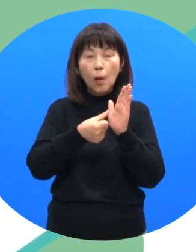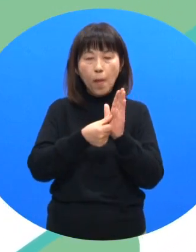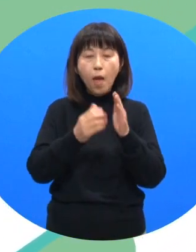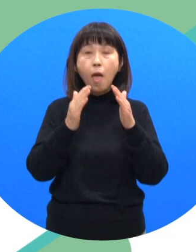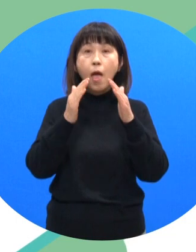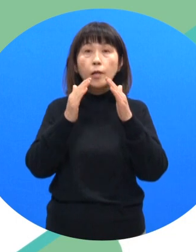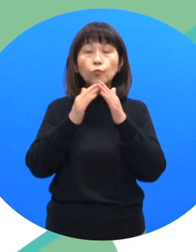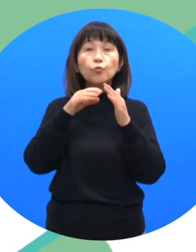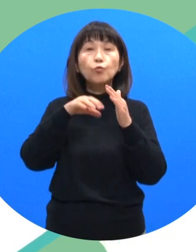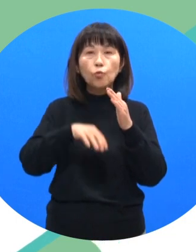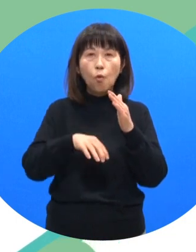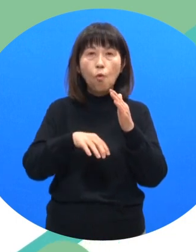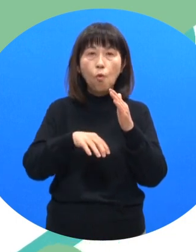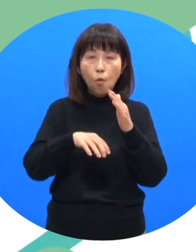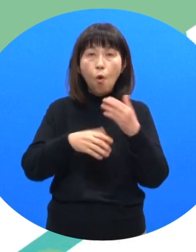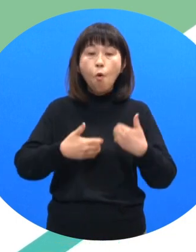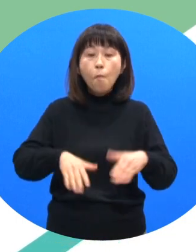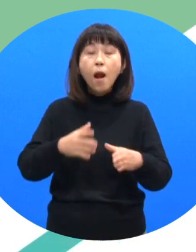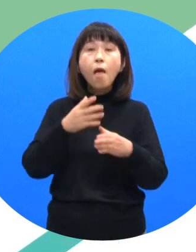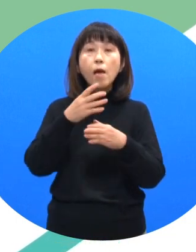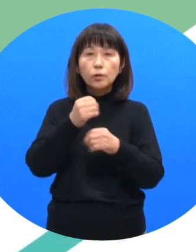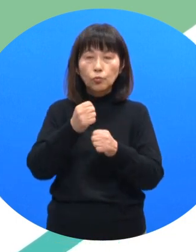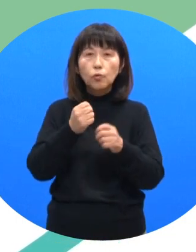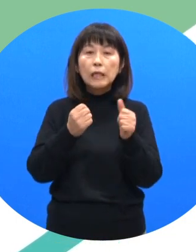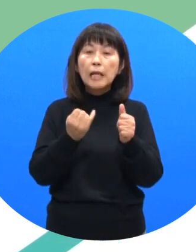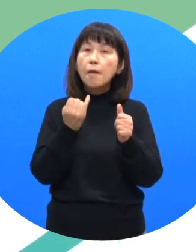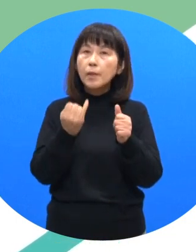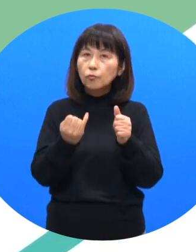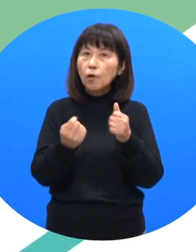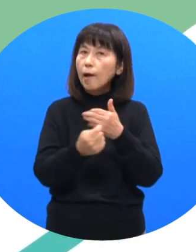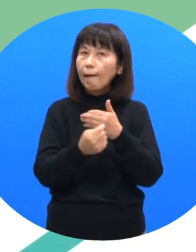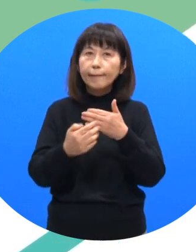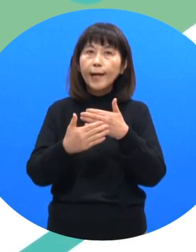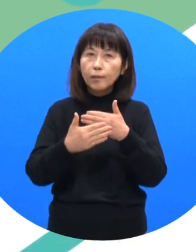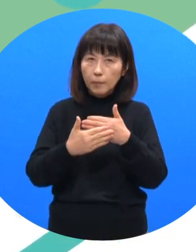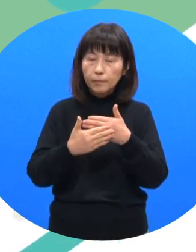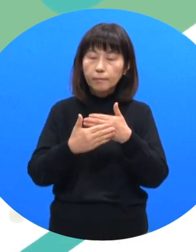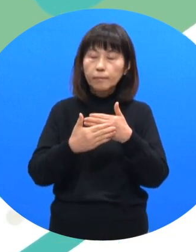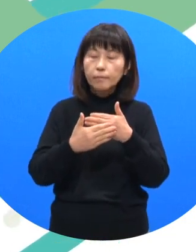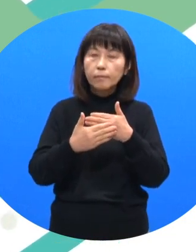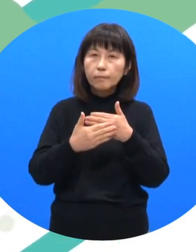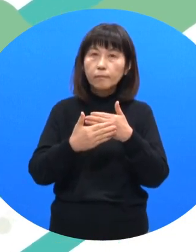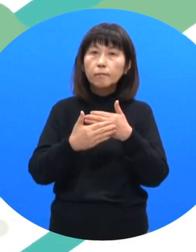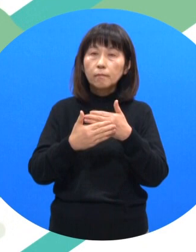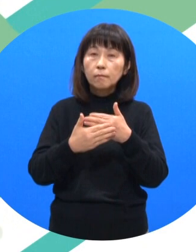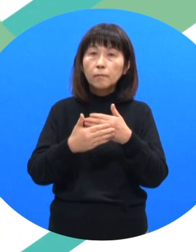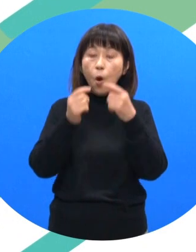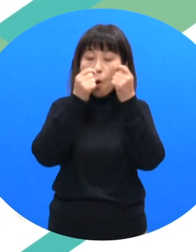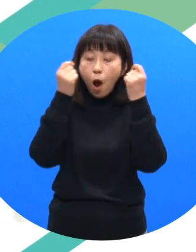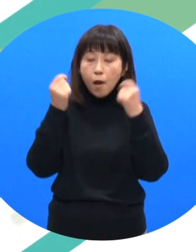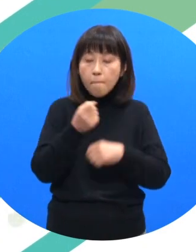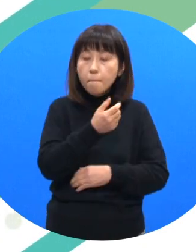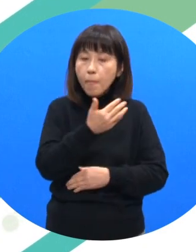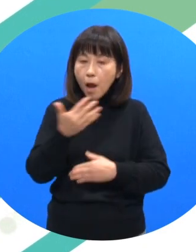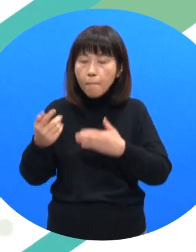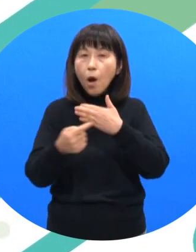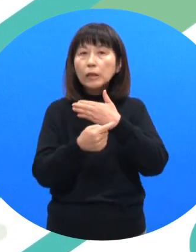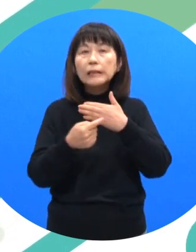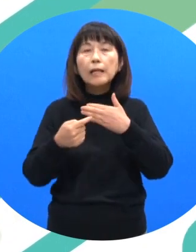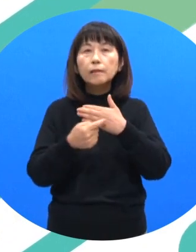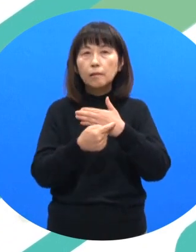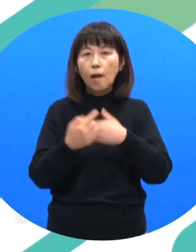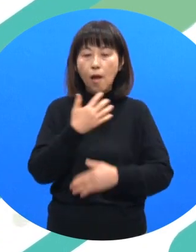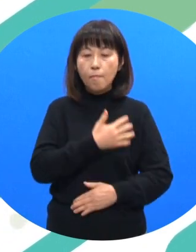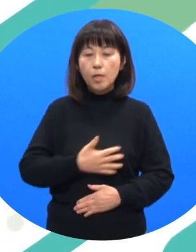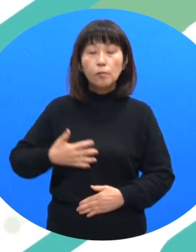名、住所、生年月日、性別が記載されています。マイナンバーが記載されており